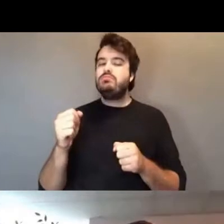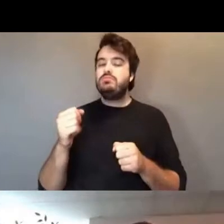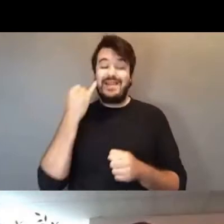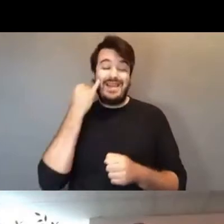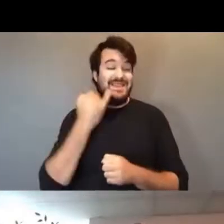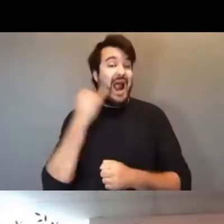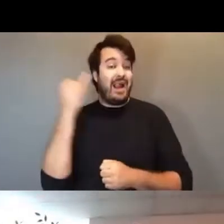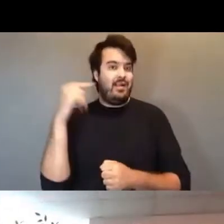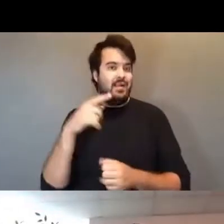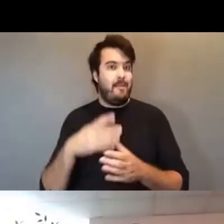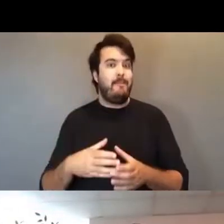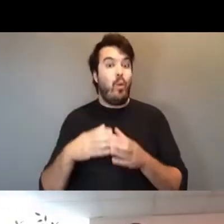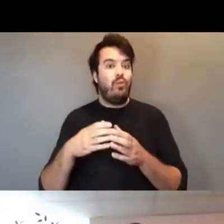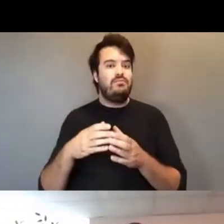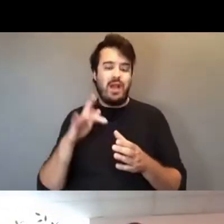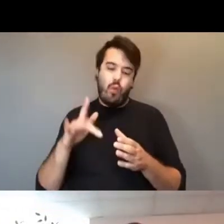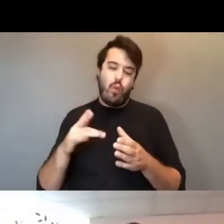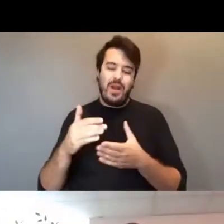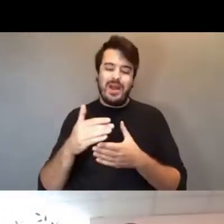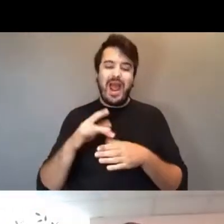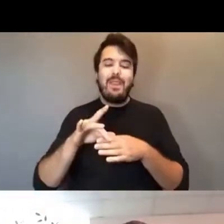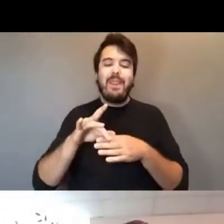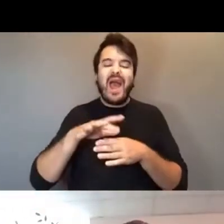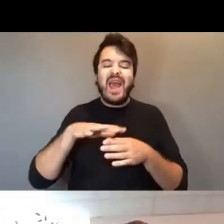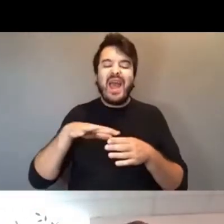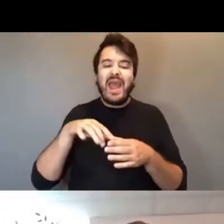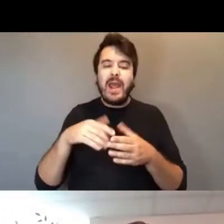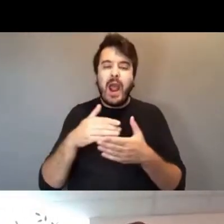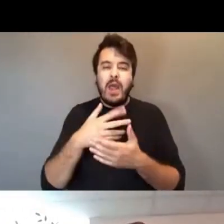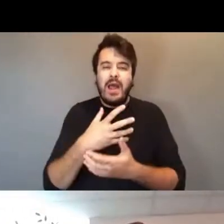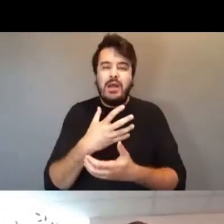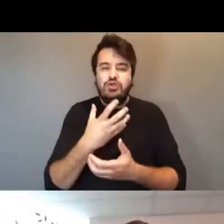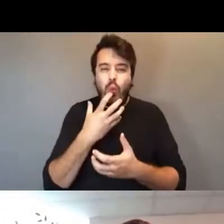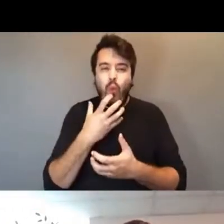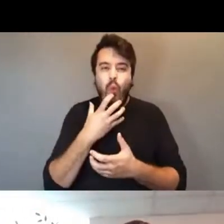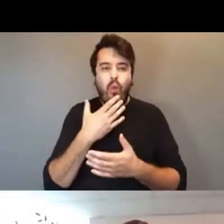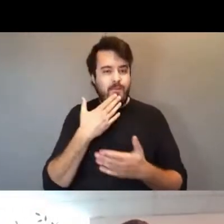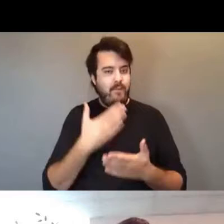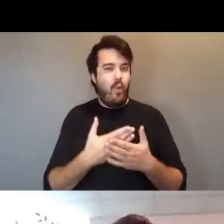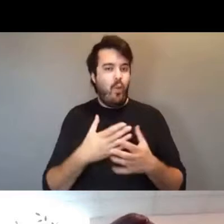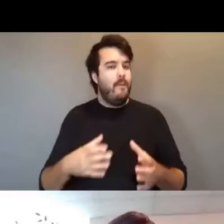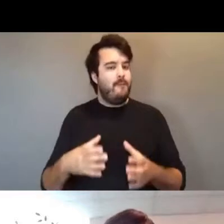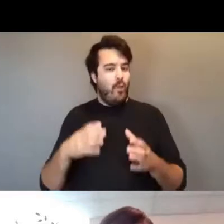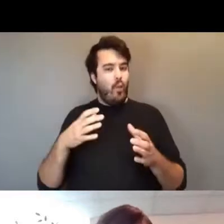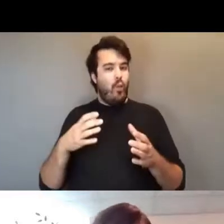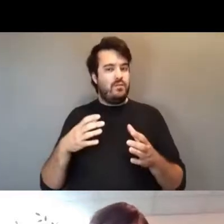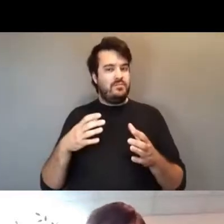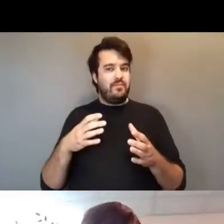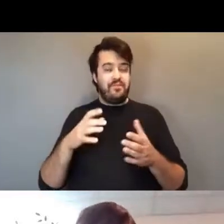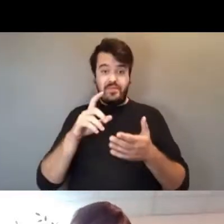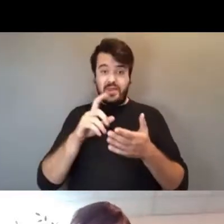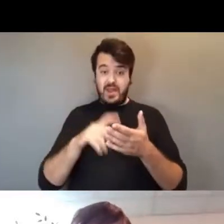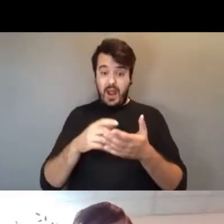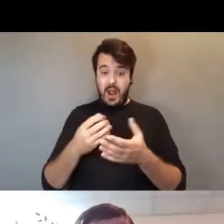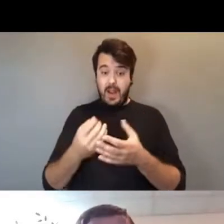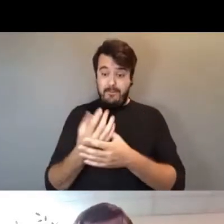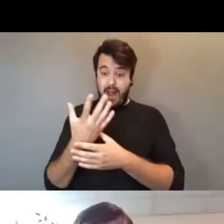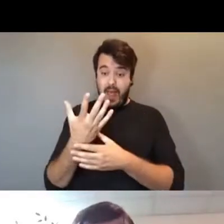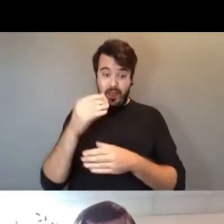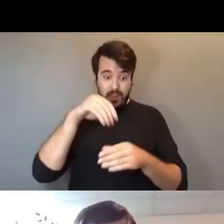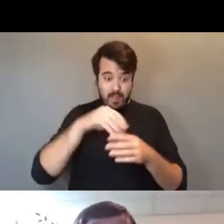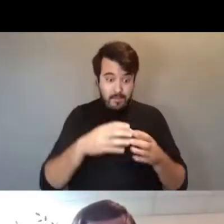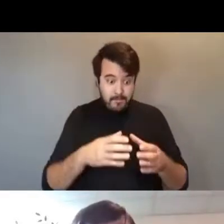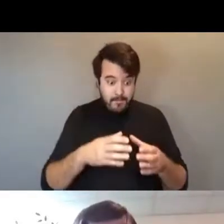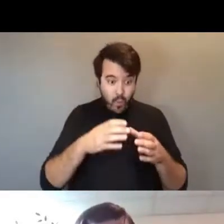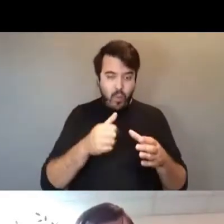que vous voulez garder son terreau très chaud. Donc, on l'a mentionné plus tôt, quand les plantes sont dans un pot, ils sont plus à